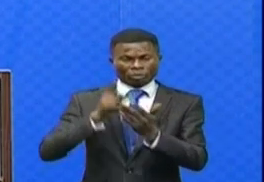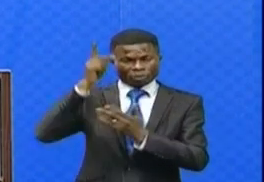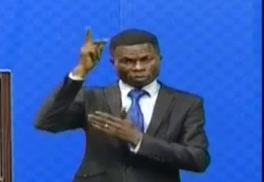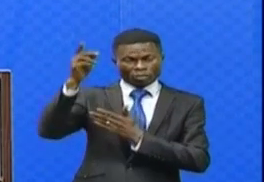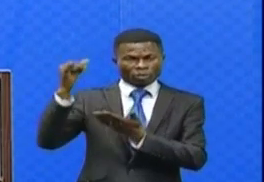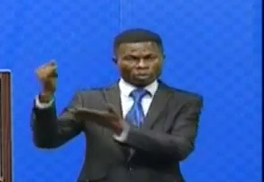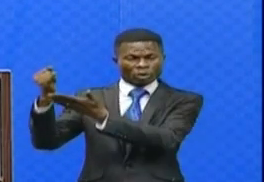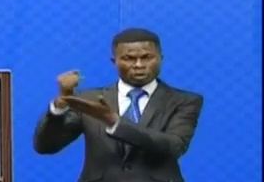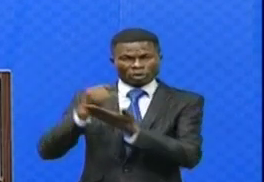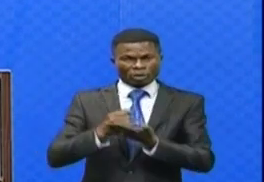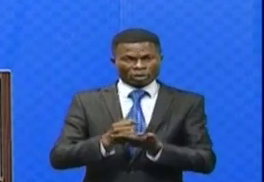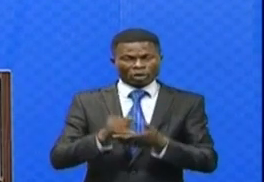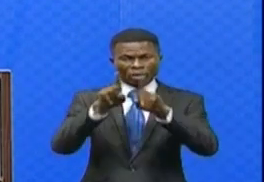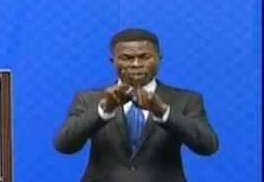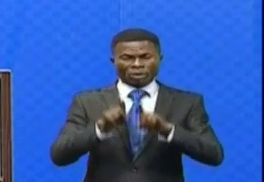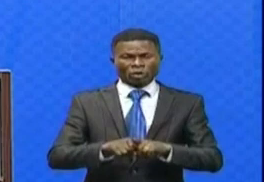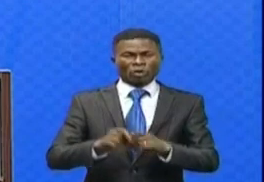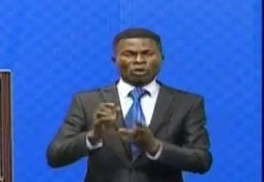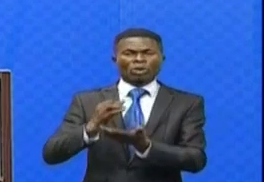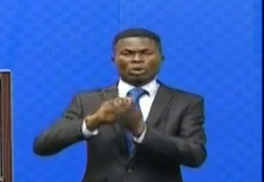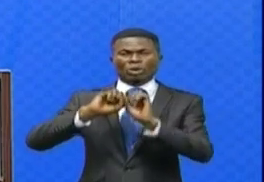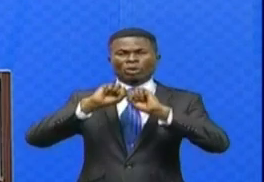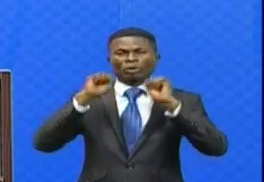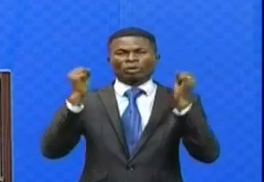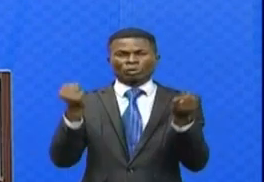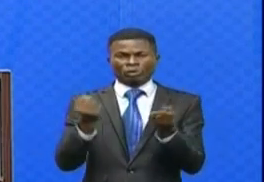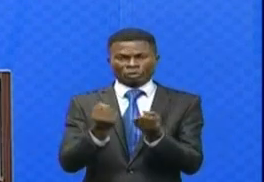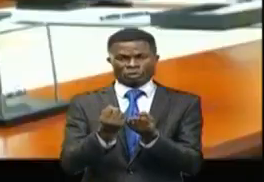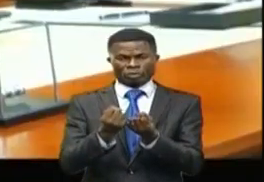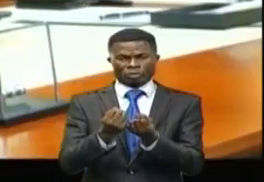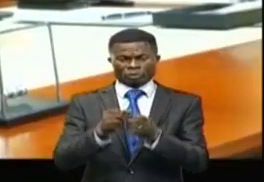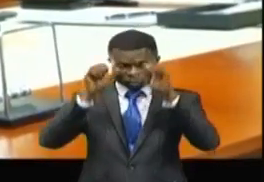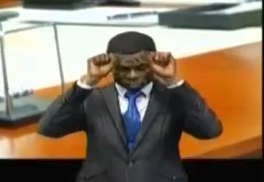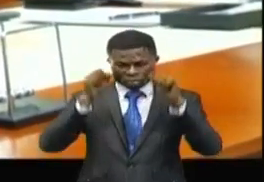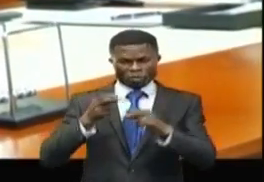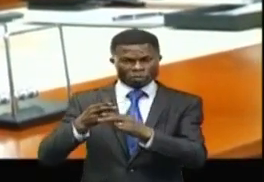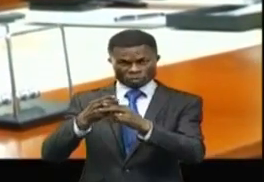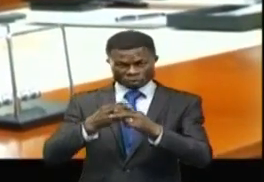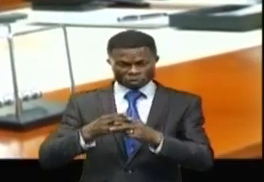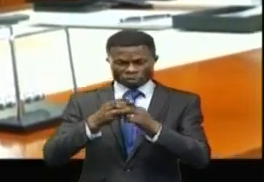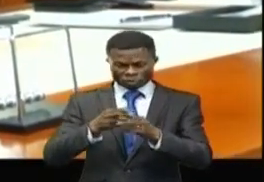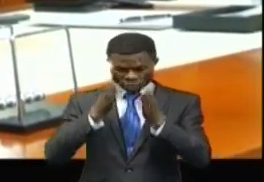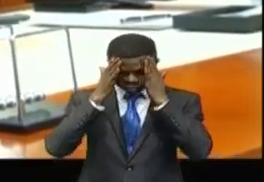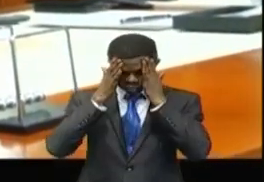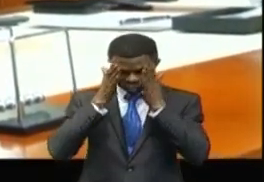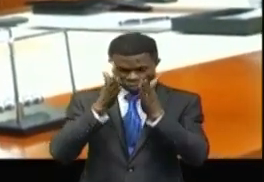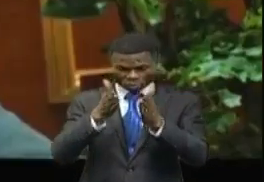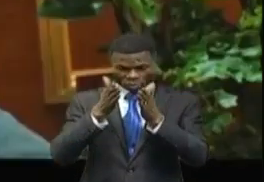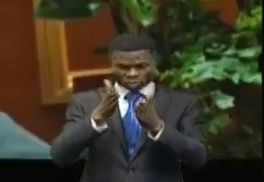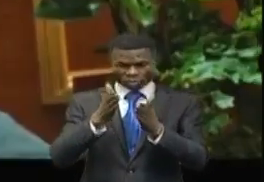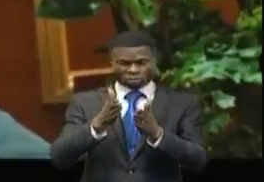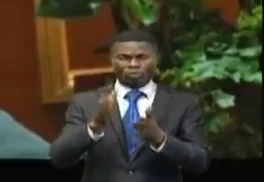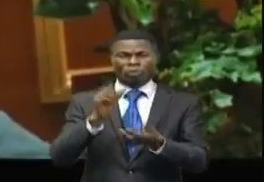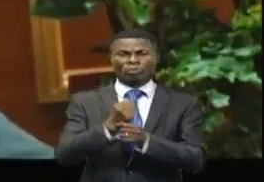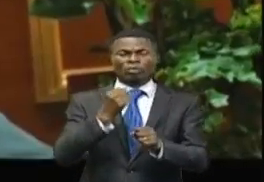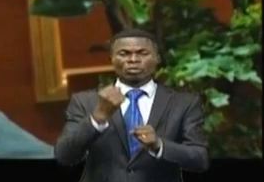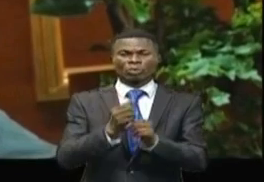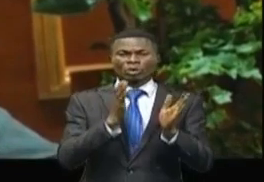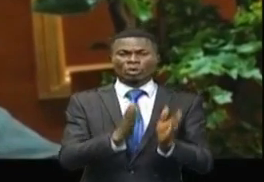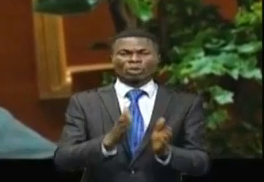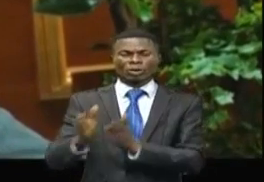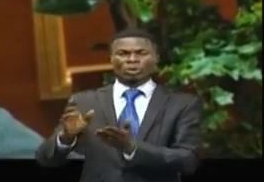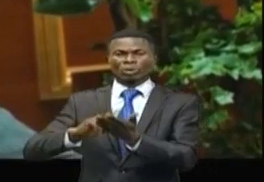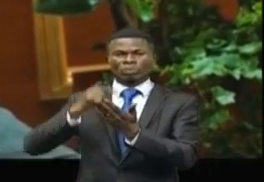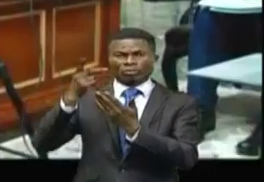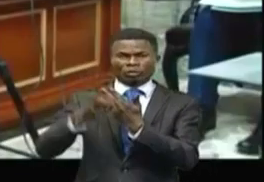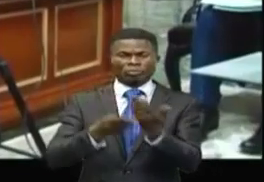et pro sociale le président de la république qui suit avec intérêt le processus d'élaboration du projet de